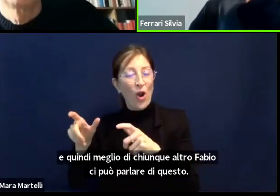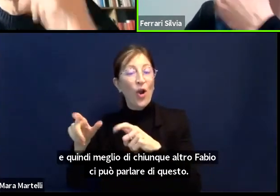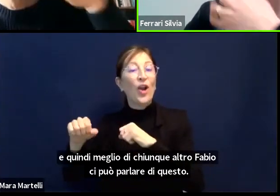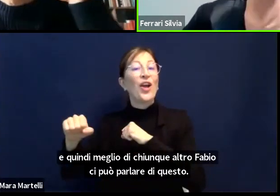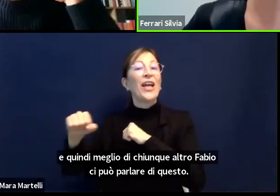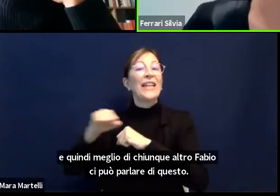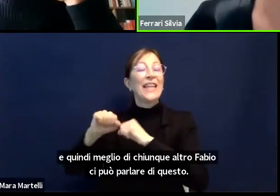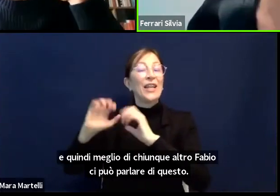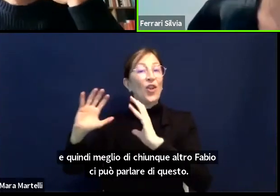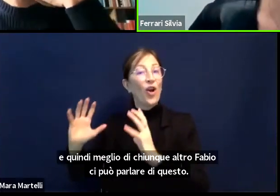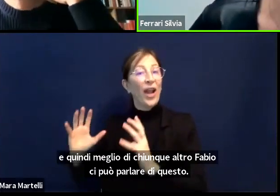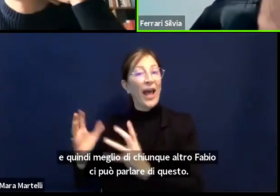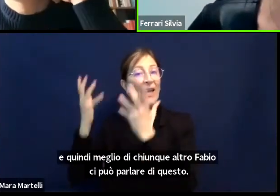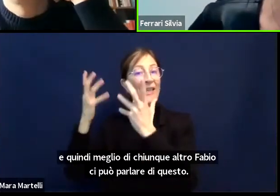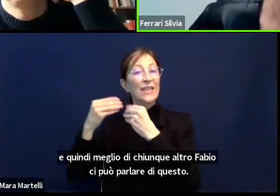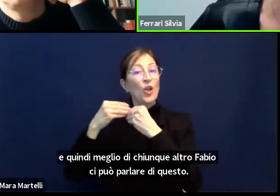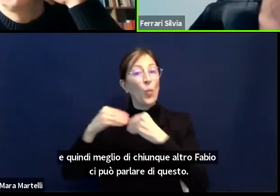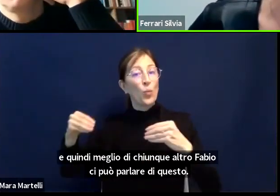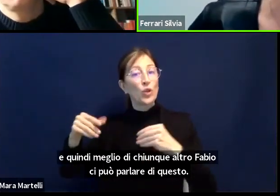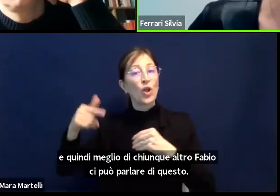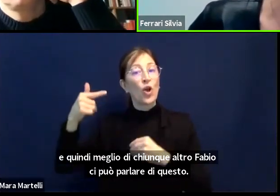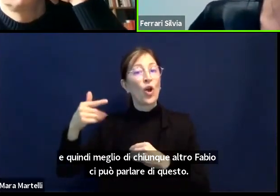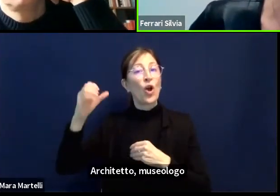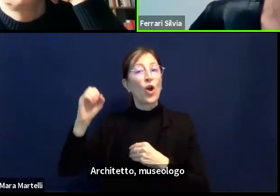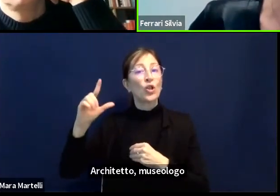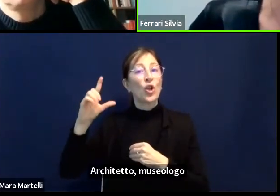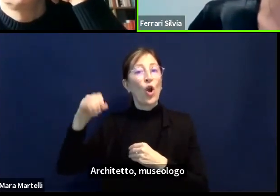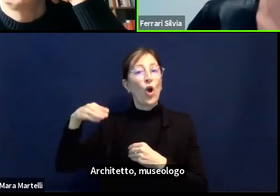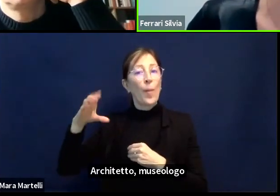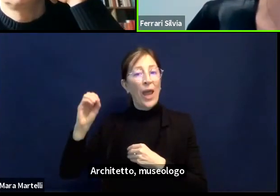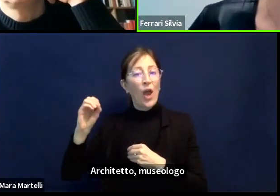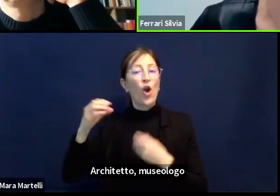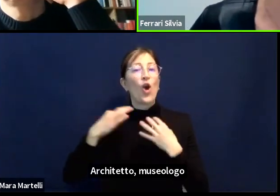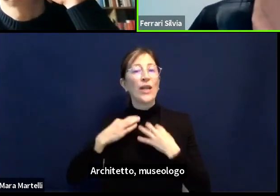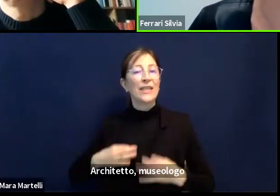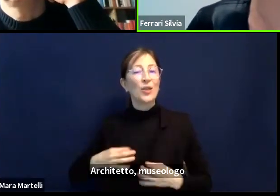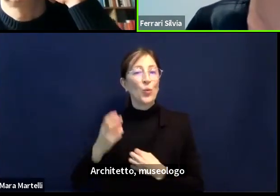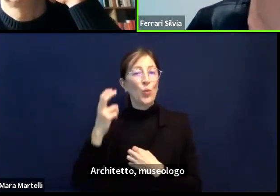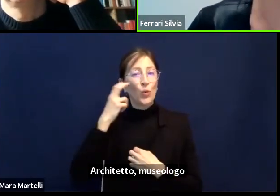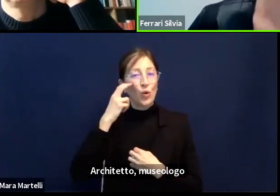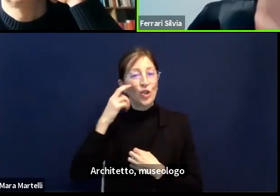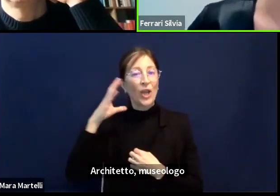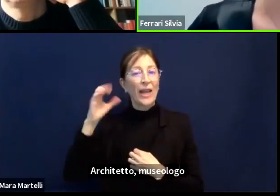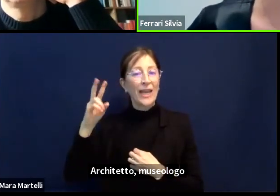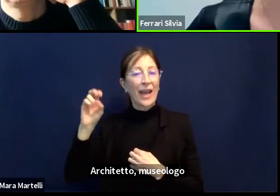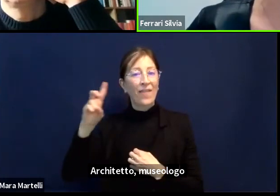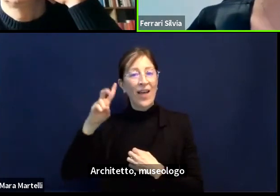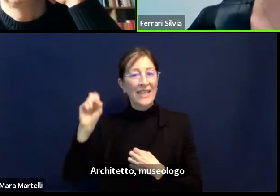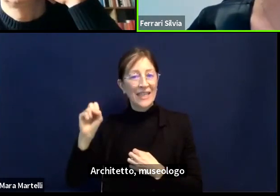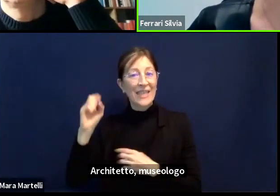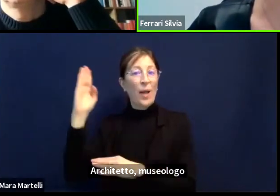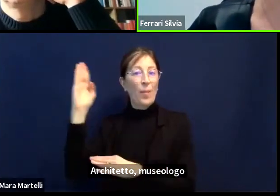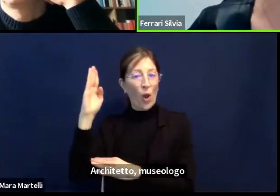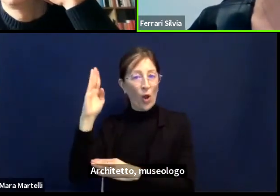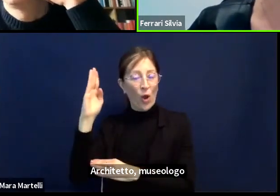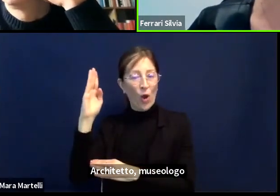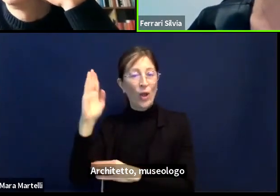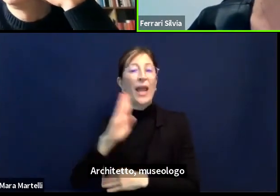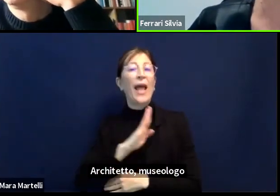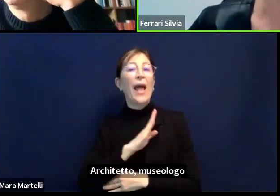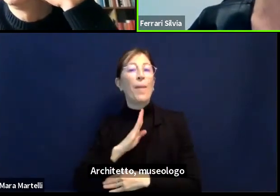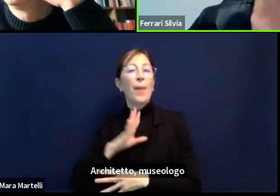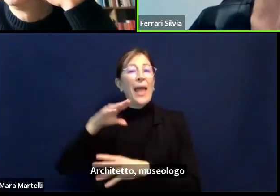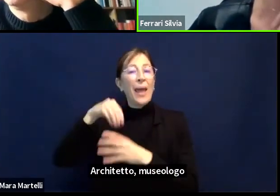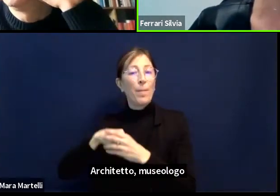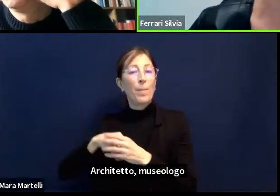Direttore d'artistico del Museo Tolomeo dell'Istituto dei Ciechi Cavazza di Bologna, membro ICOM, ricercatore